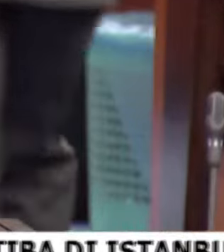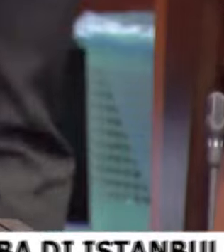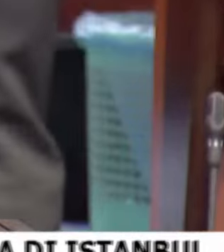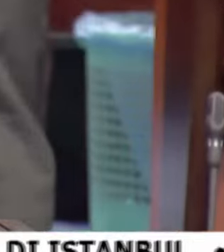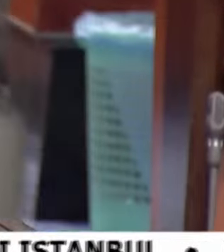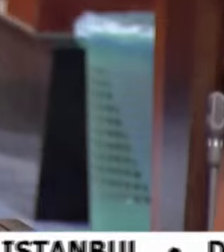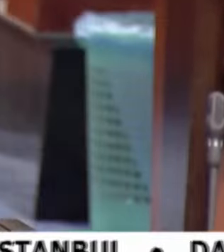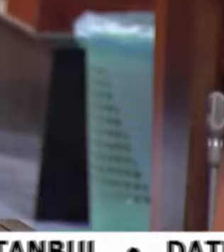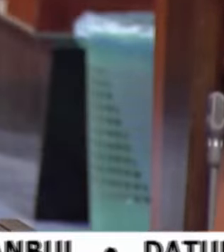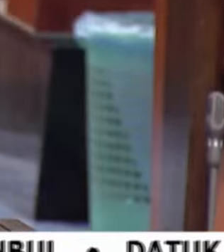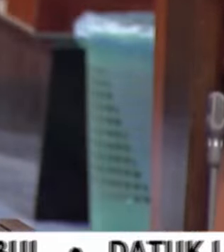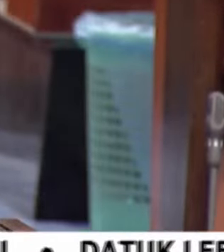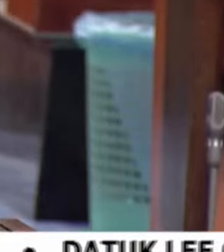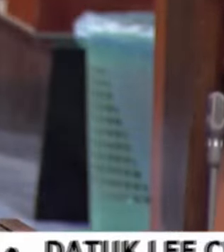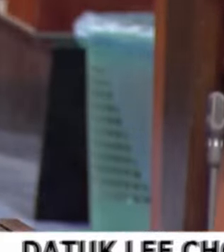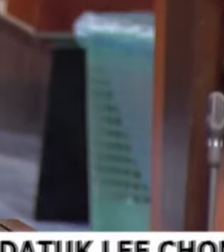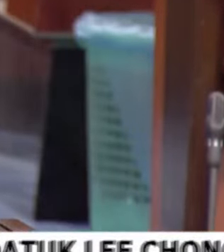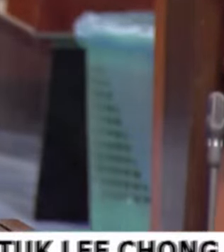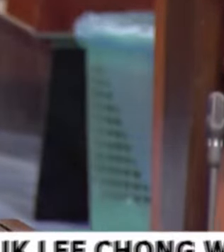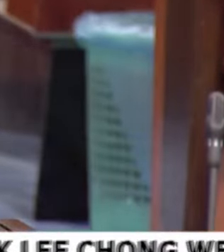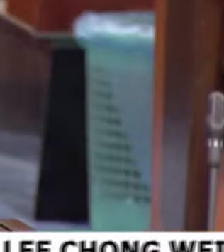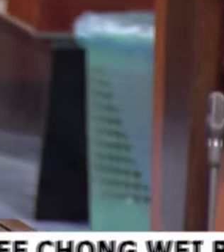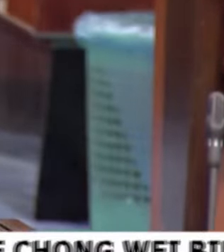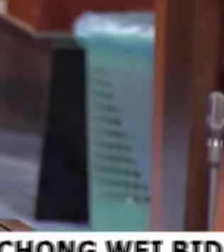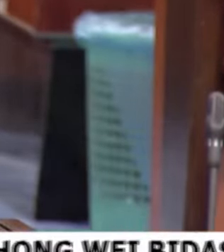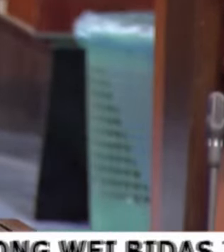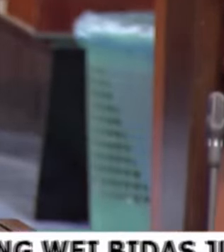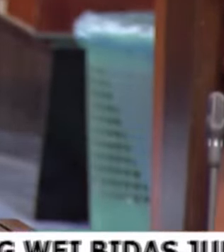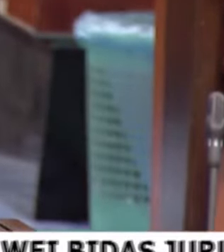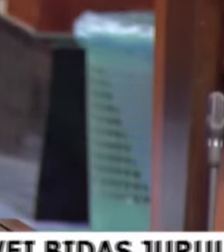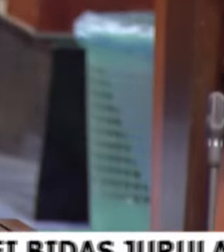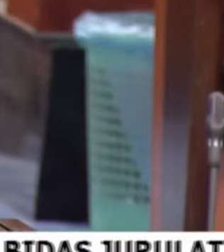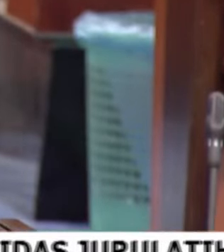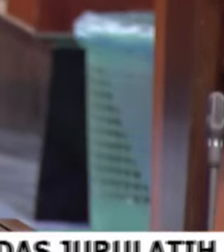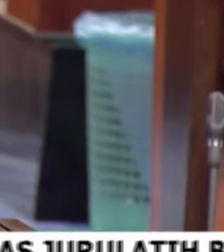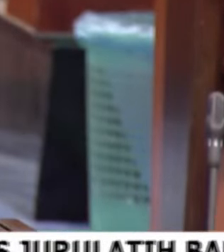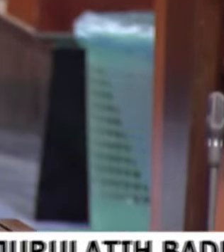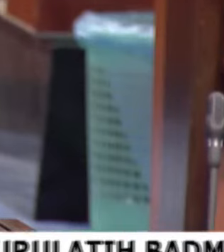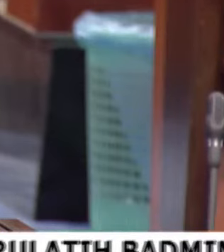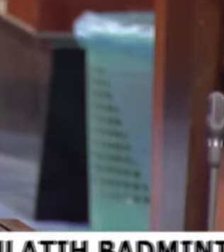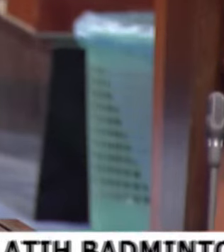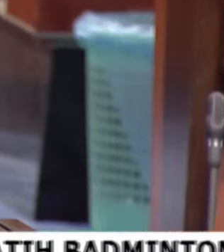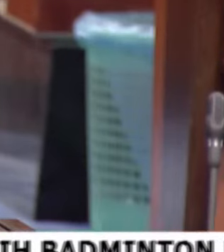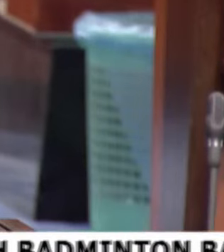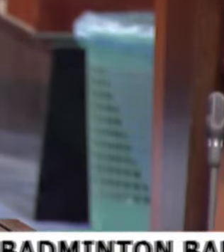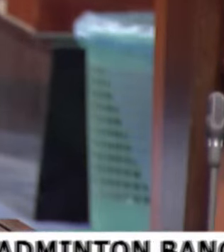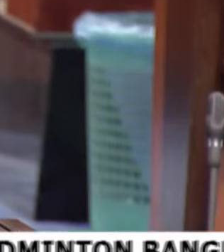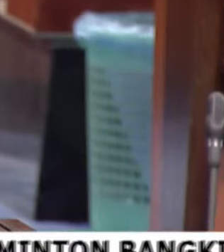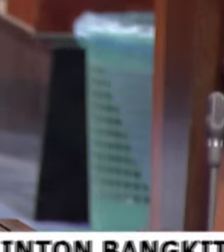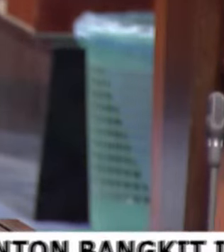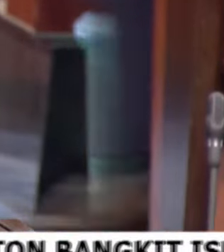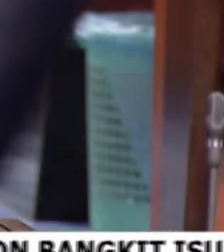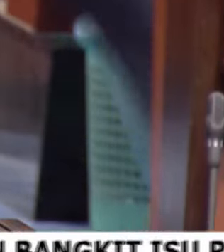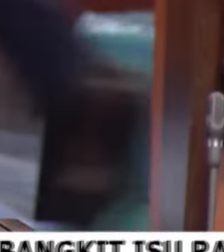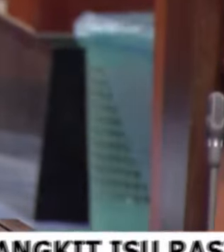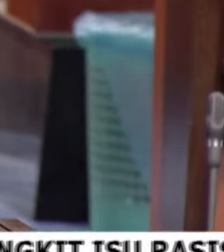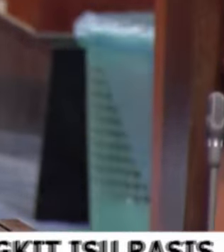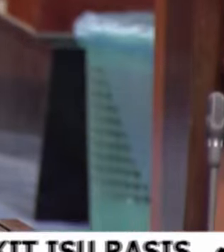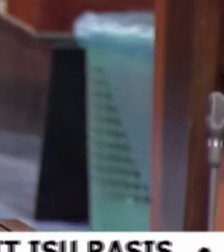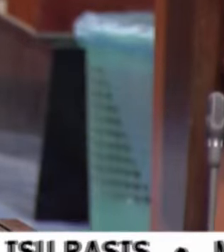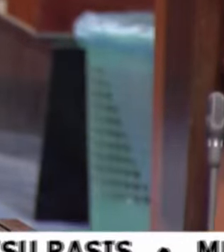juta pengguna di Malaysia pada Tahun 2022 dan pengguna social media di Malaysia